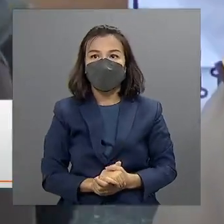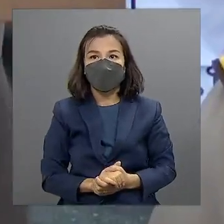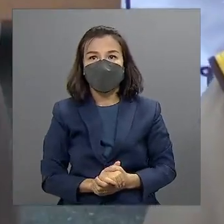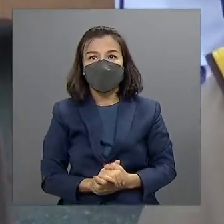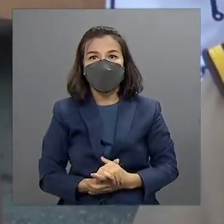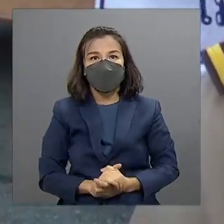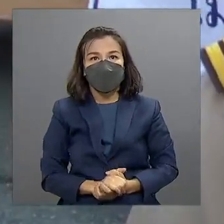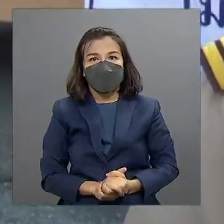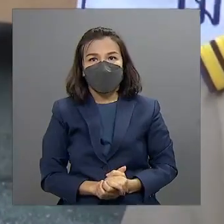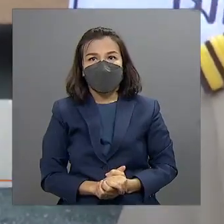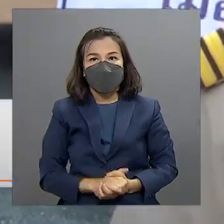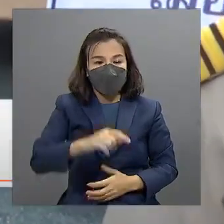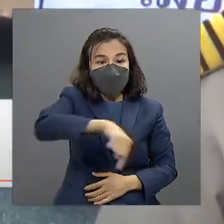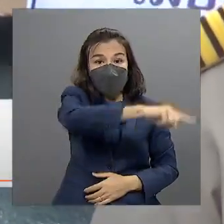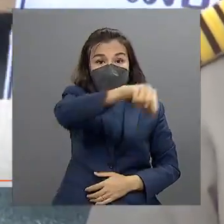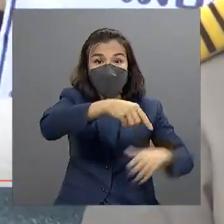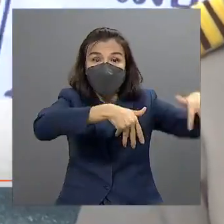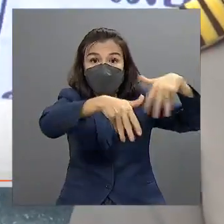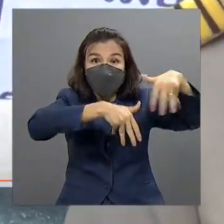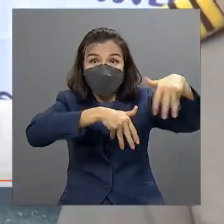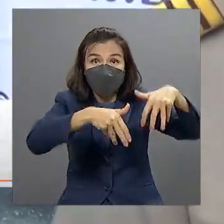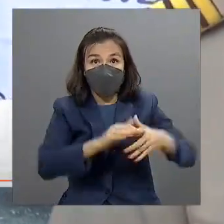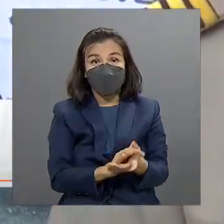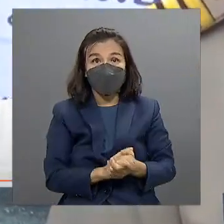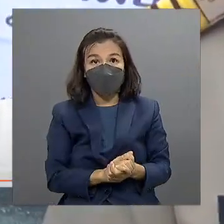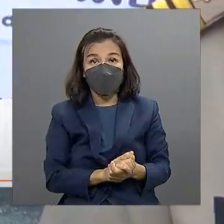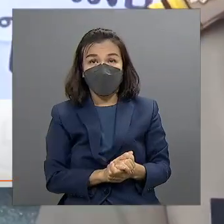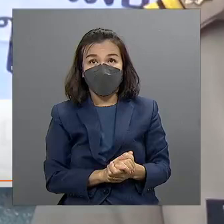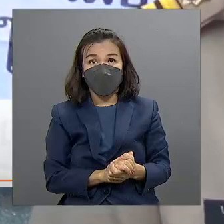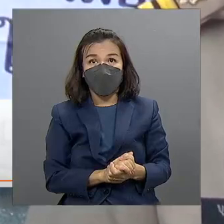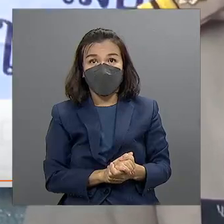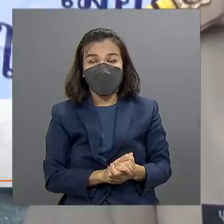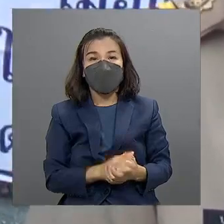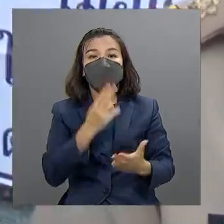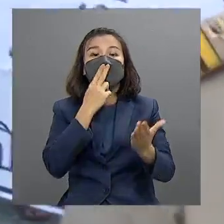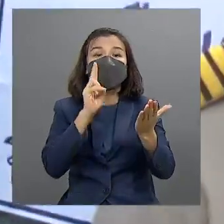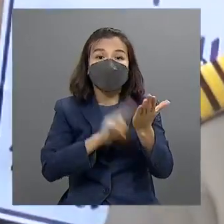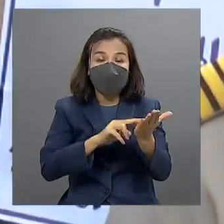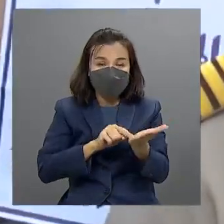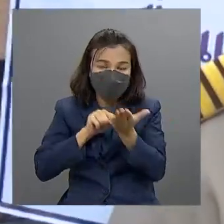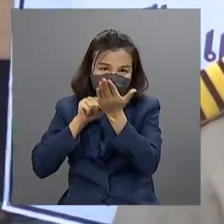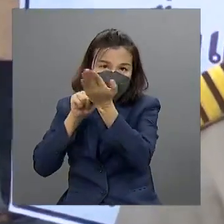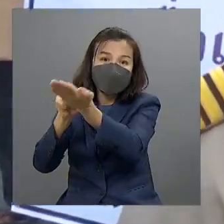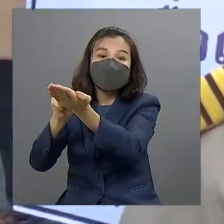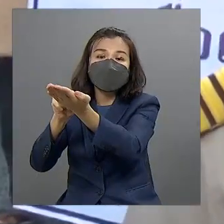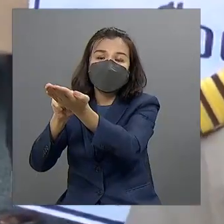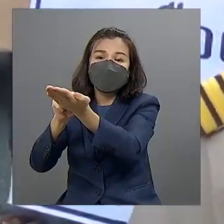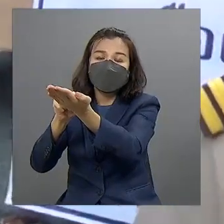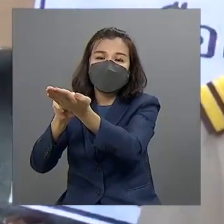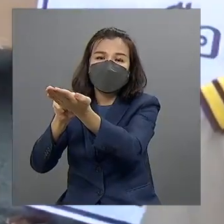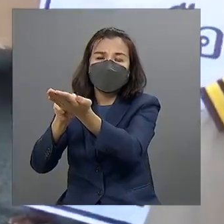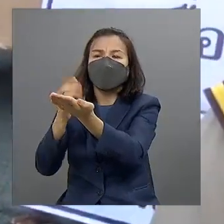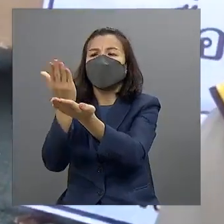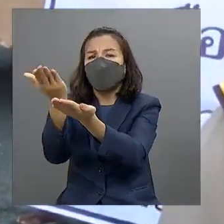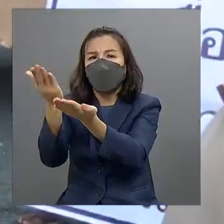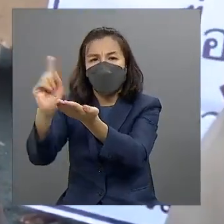กุชาบาลนะครับ มายืนเอกศาล เพื่อจะต้